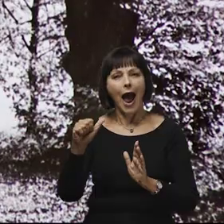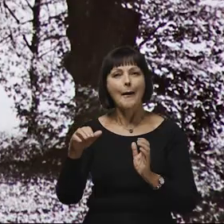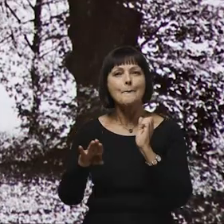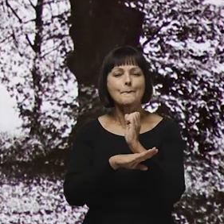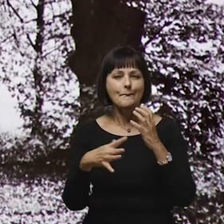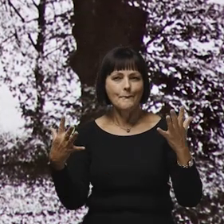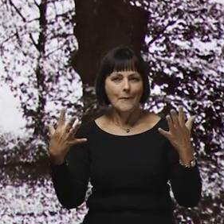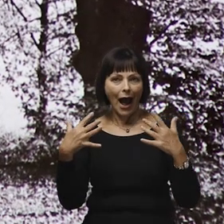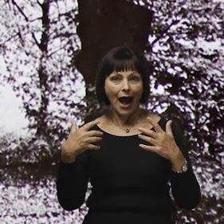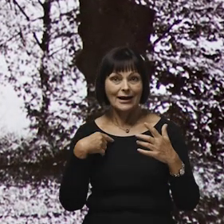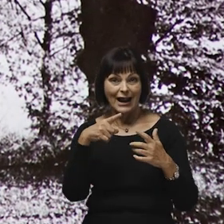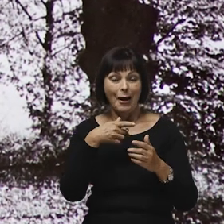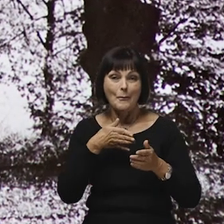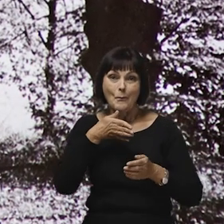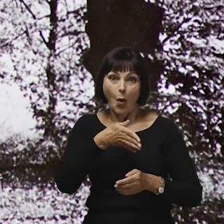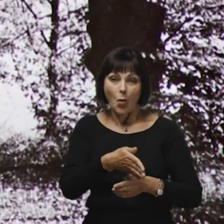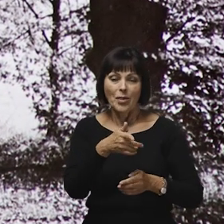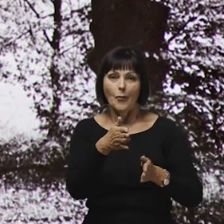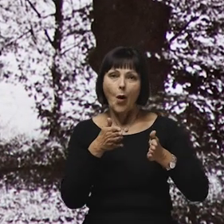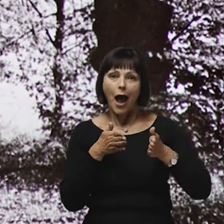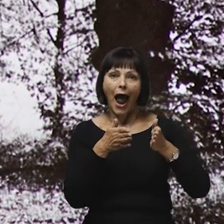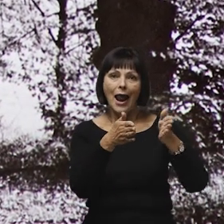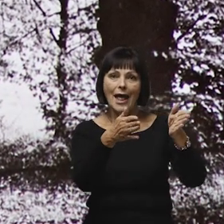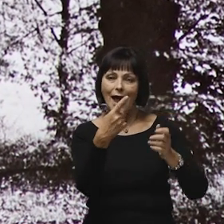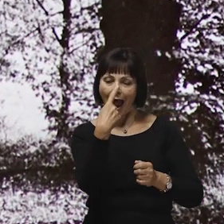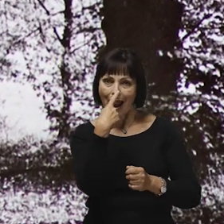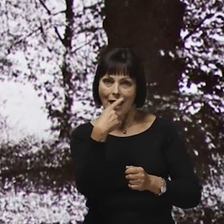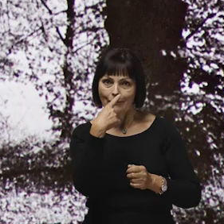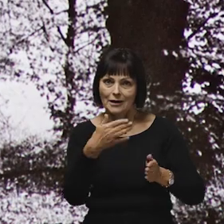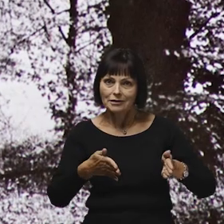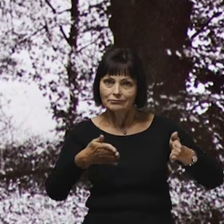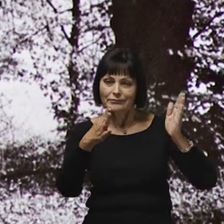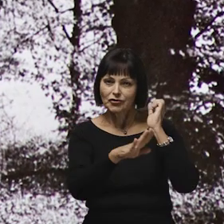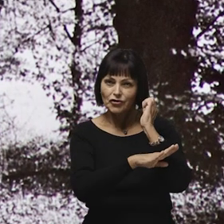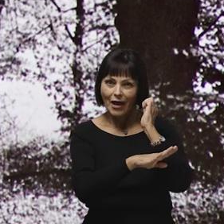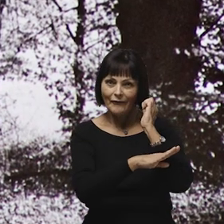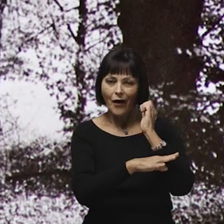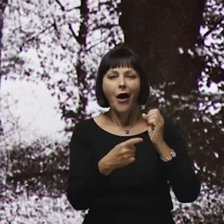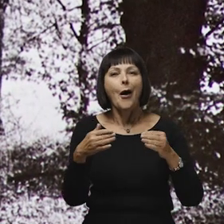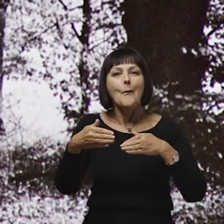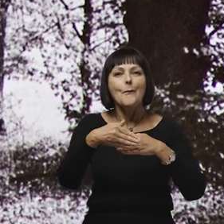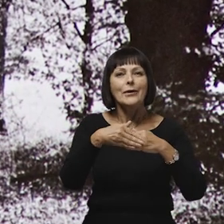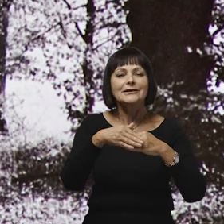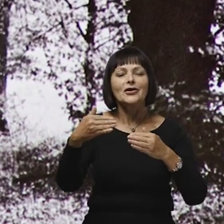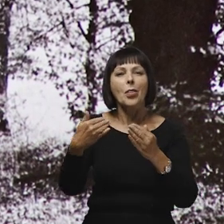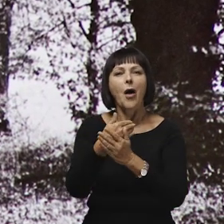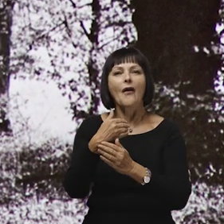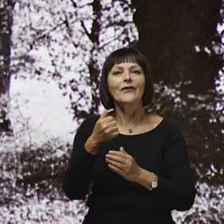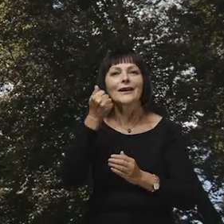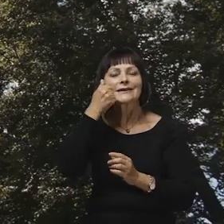park, który od strony południowej zamykała Aleja Lipowa, sąsiadująca bezpośrednio z nowo założonym